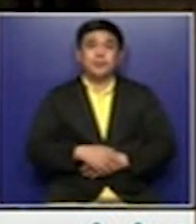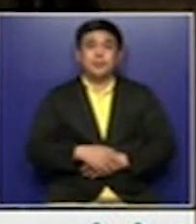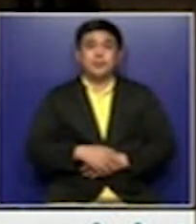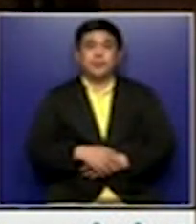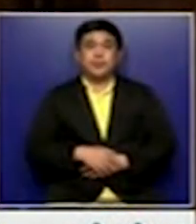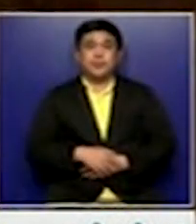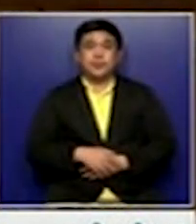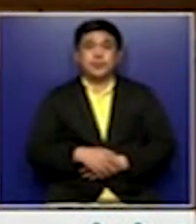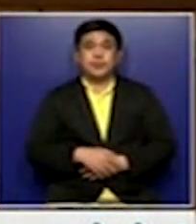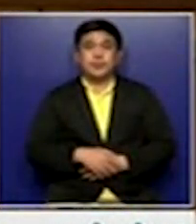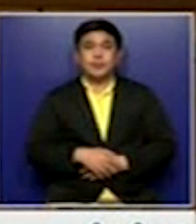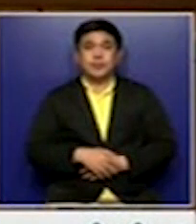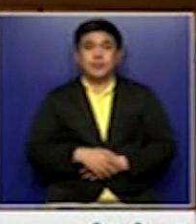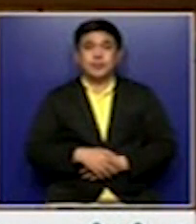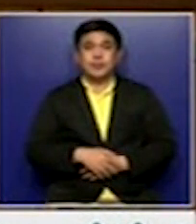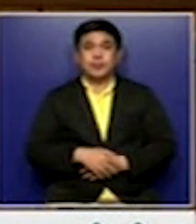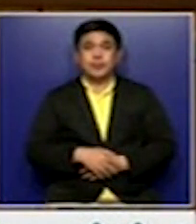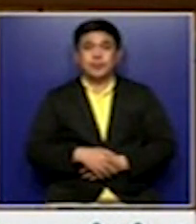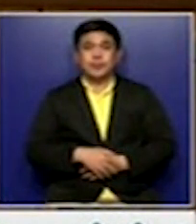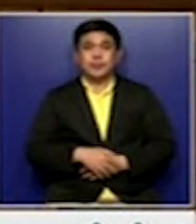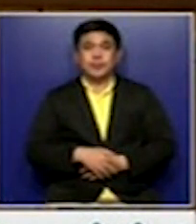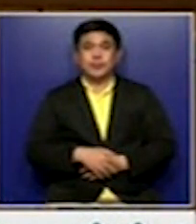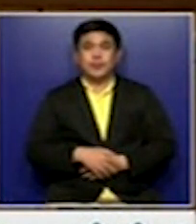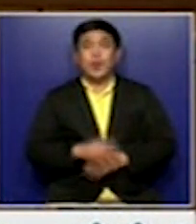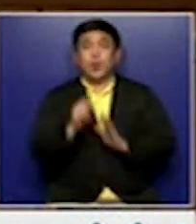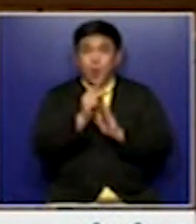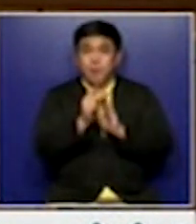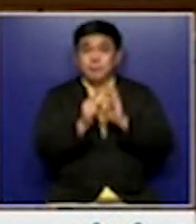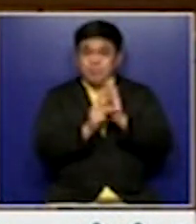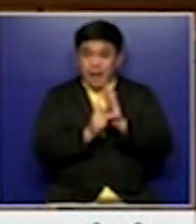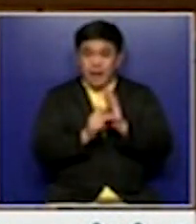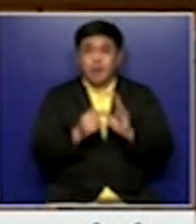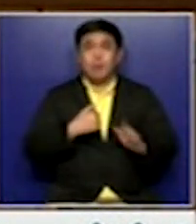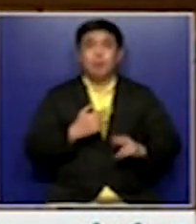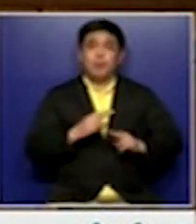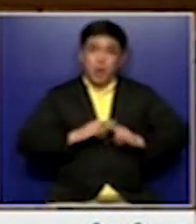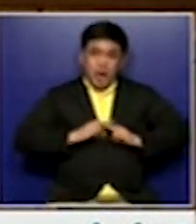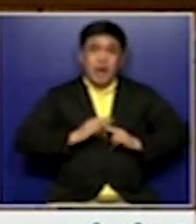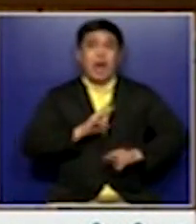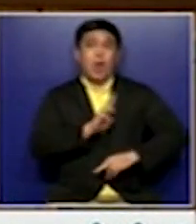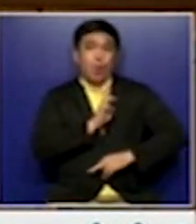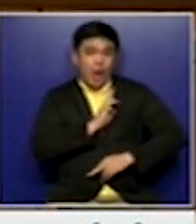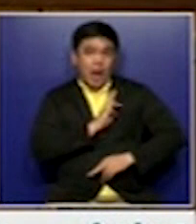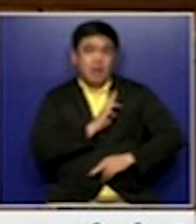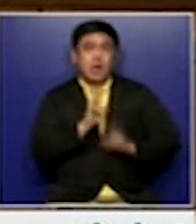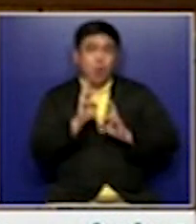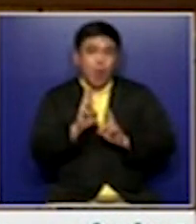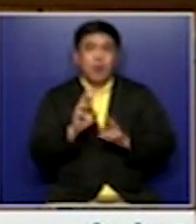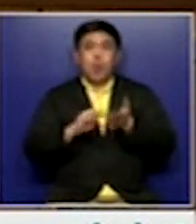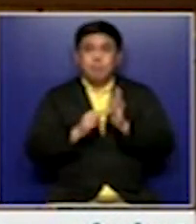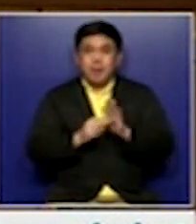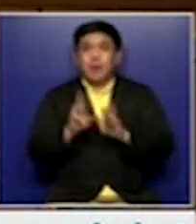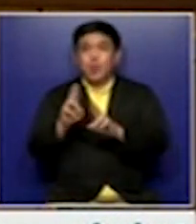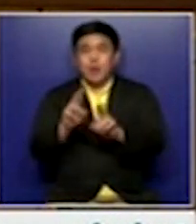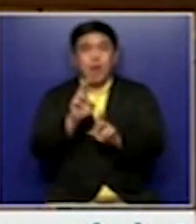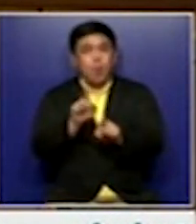สร้างความไม่เข้าใจแบบนี้ไม่ได้ผมบอกว่ากฎหมายผมก็ต้องระวังของผมทุกคนก็ต้องระวังอย่าทำผิดกฎหมายความหมายของผมคือแค่